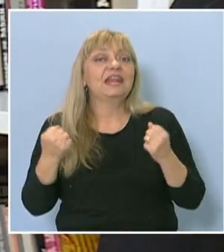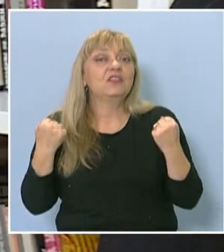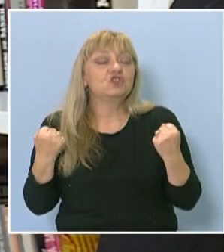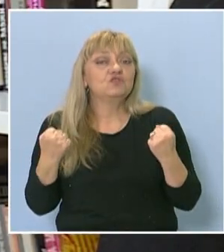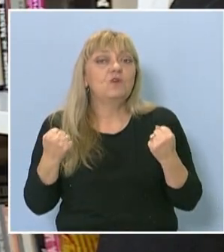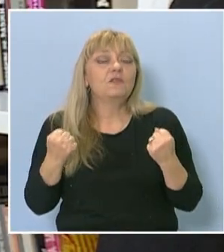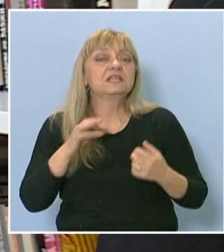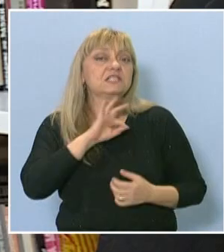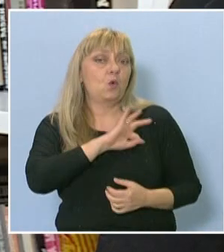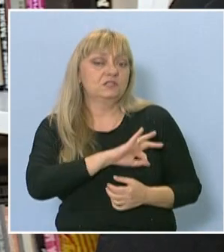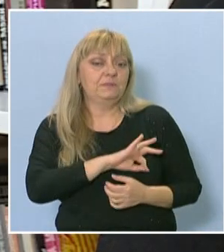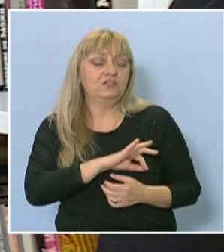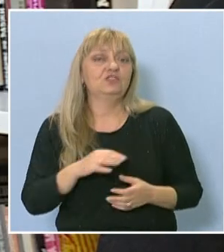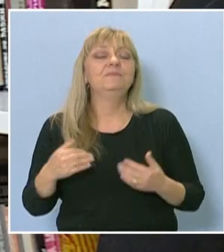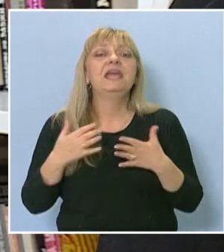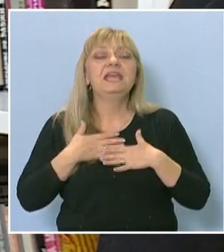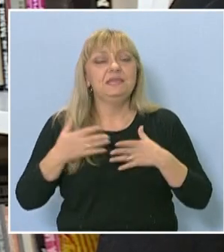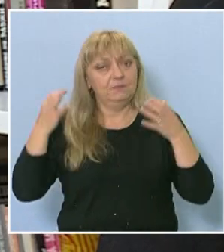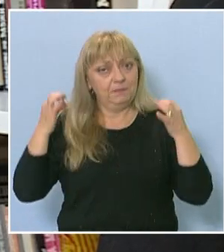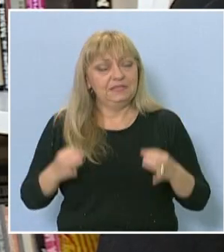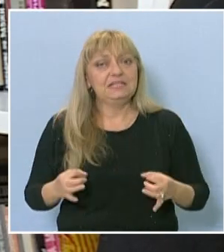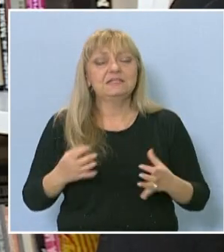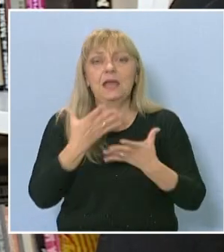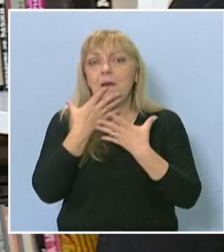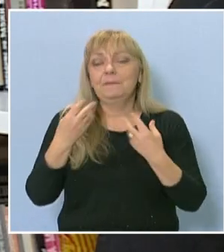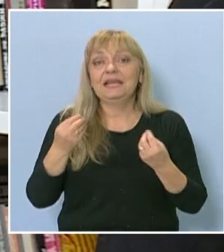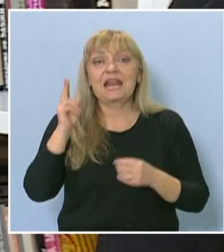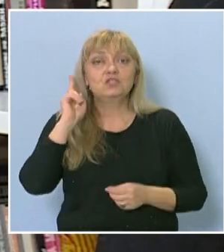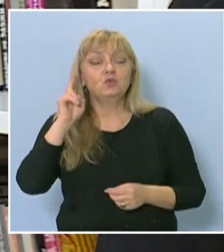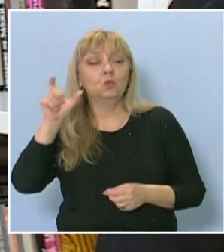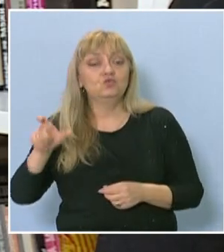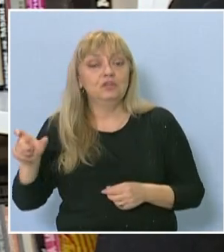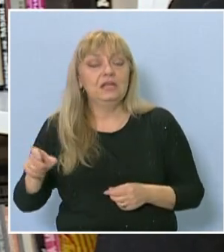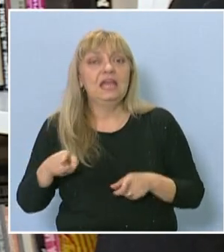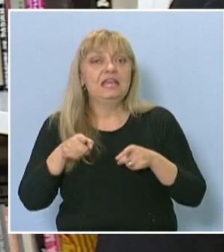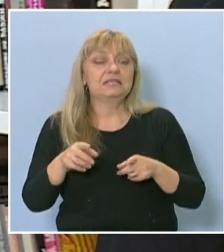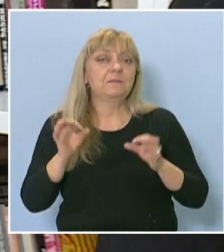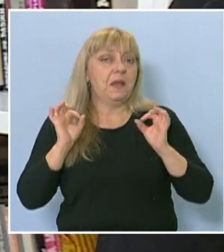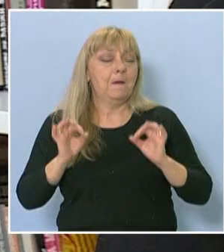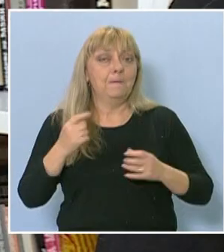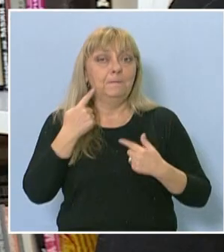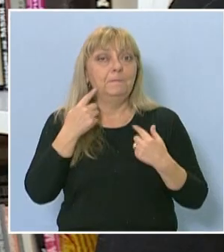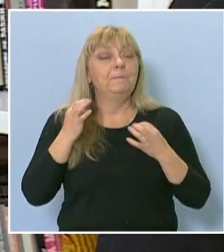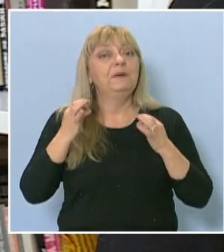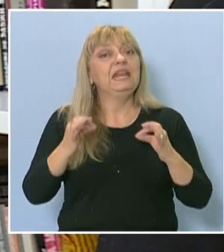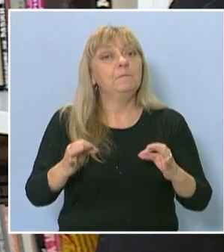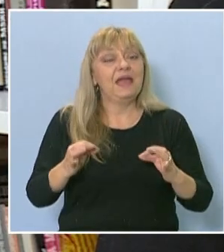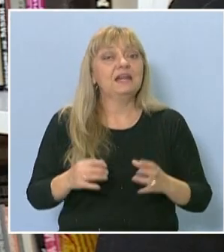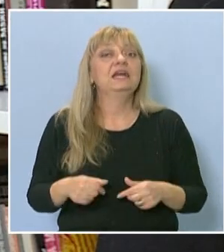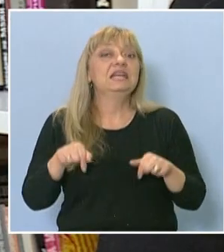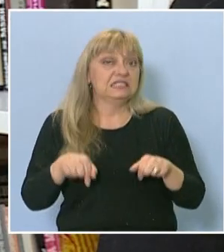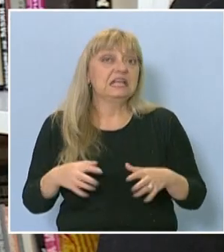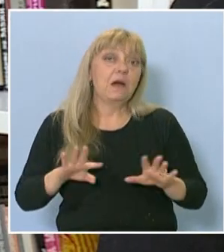наблюдения. Имахме наистина повече от прекрасни учители, служили са ни за пример. Най-вероятно и аз повтарям